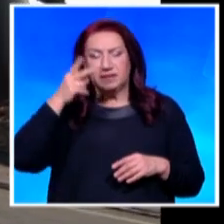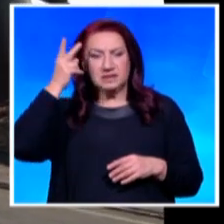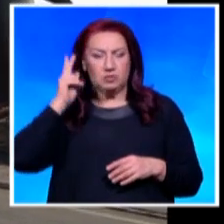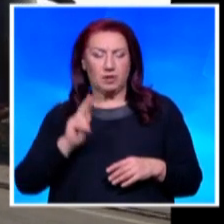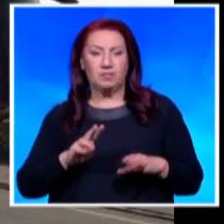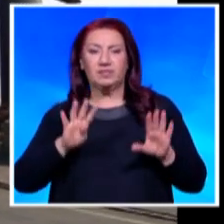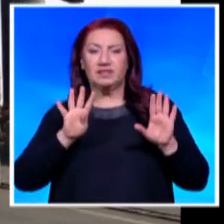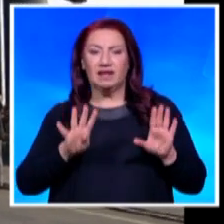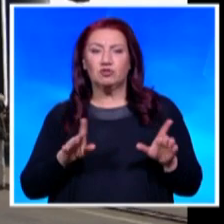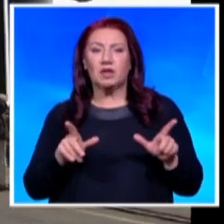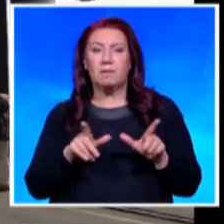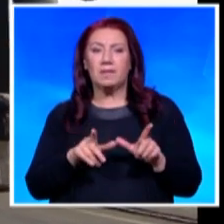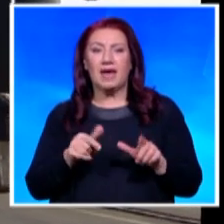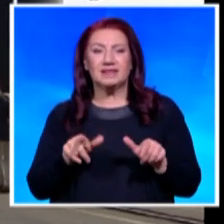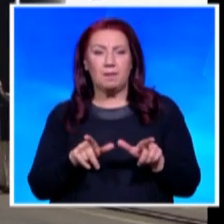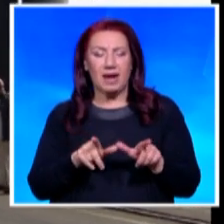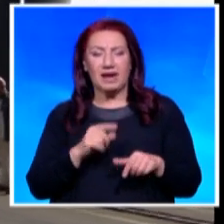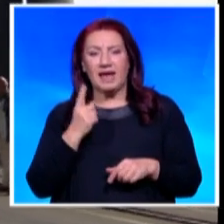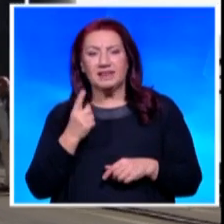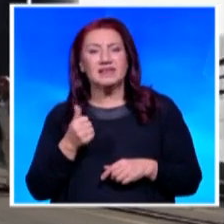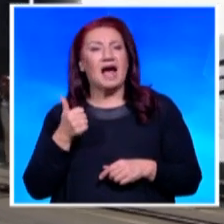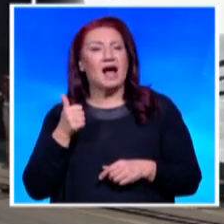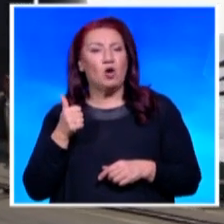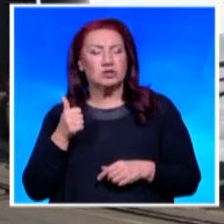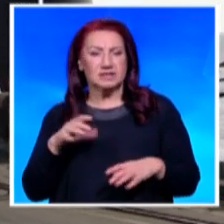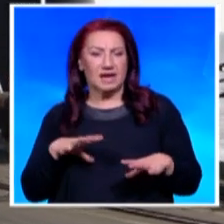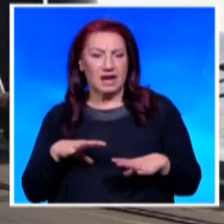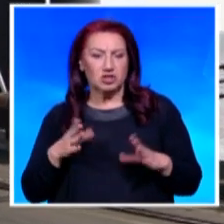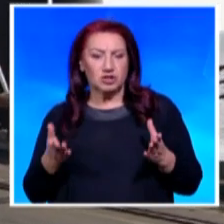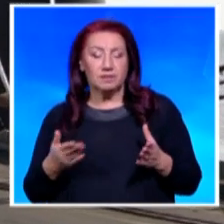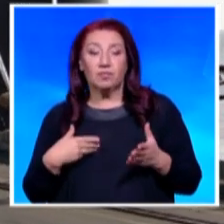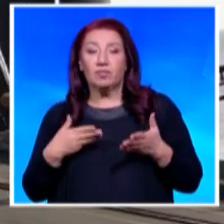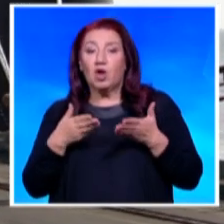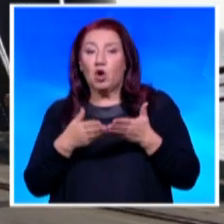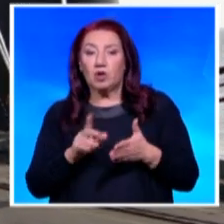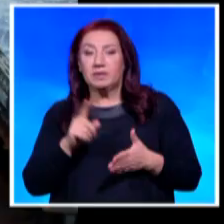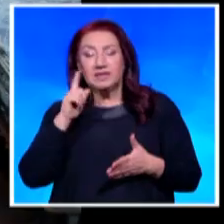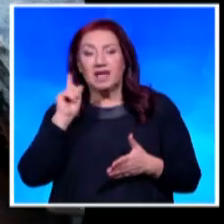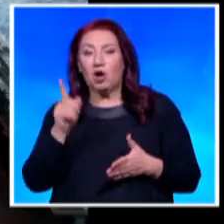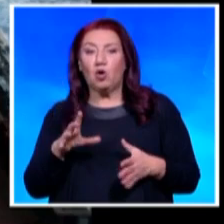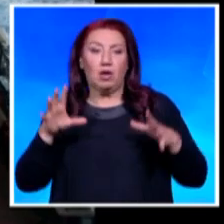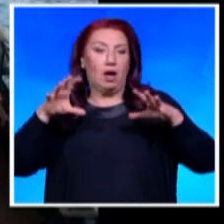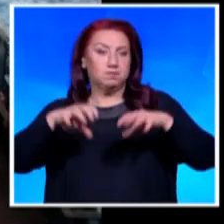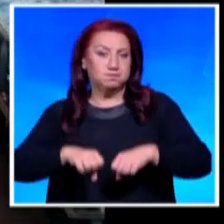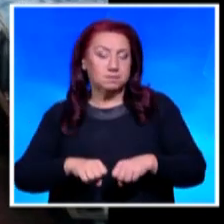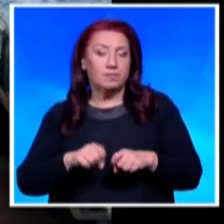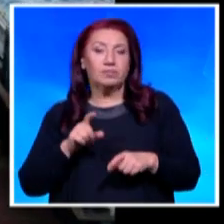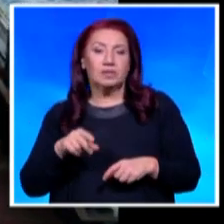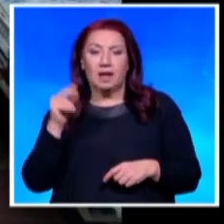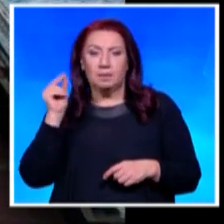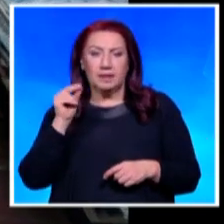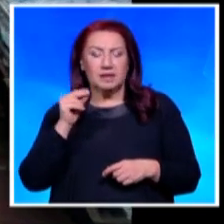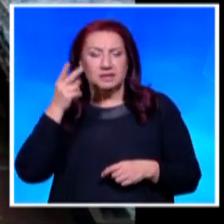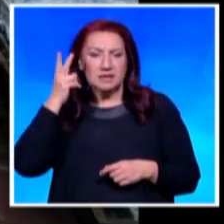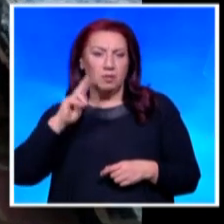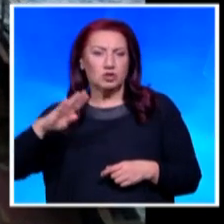и 1 ангълски гражданин. Въпреки че корабът е под контрола на неизвестни похитители, от български морски флот смятат, че няма